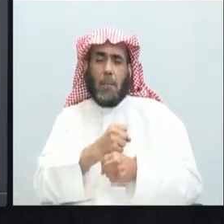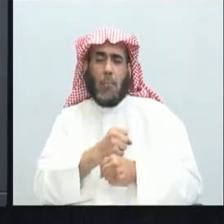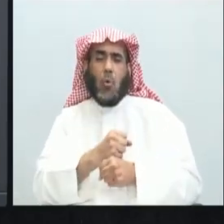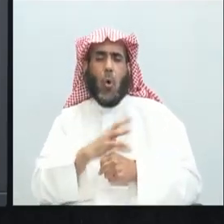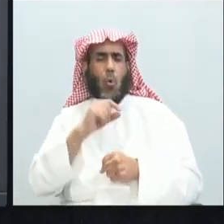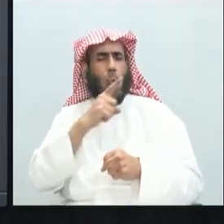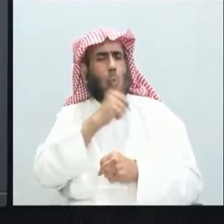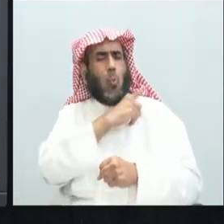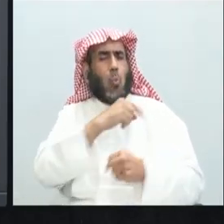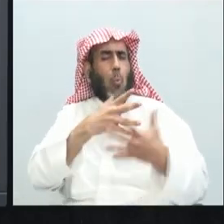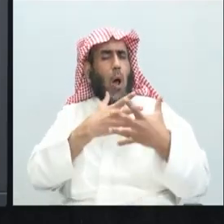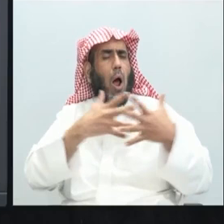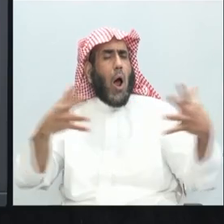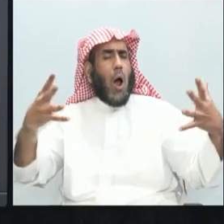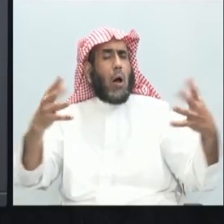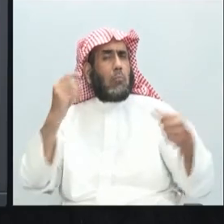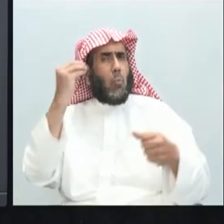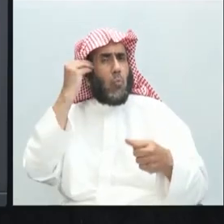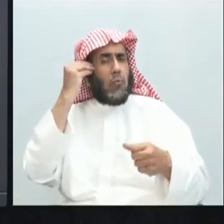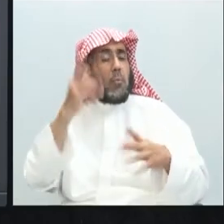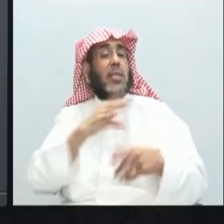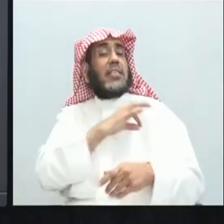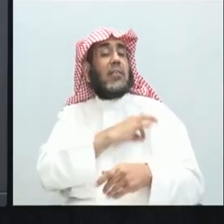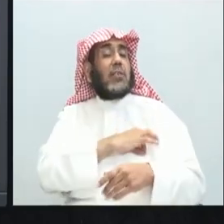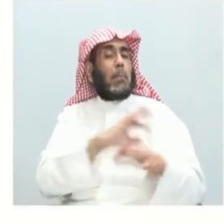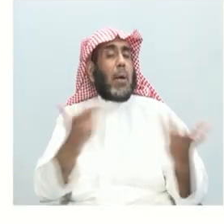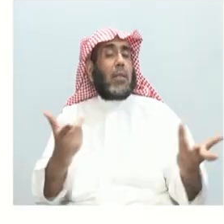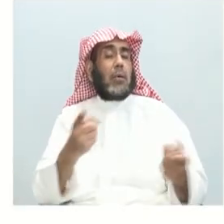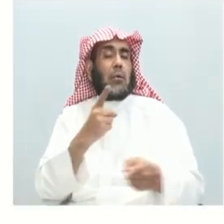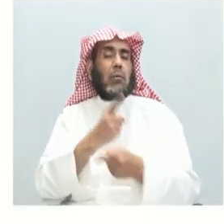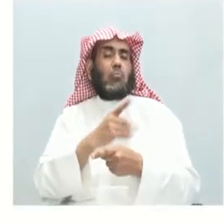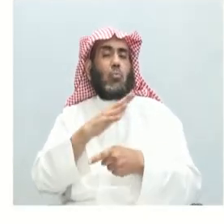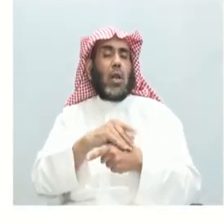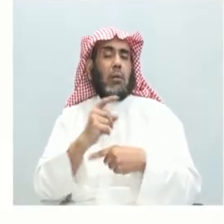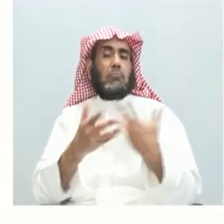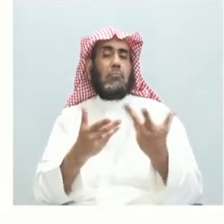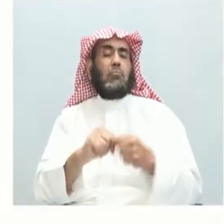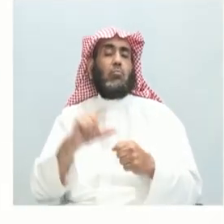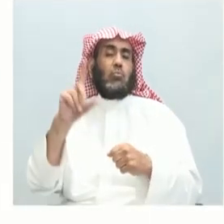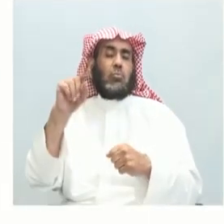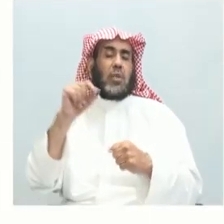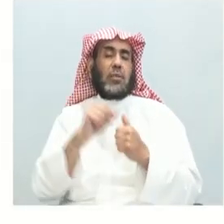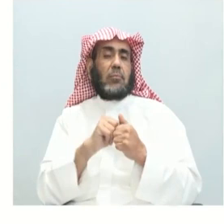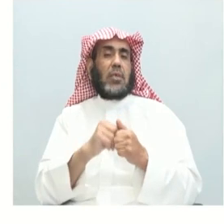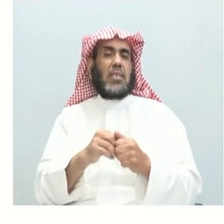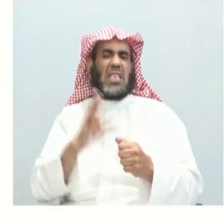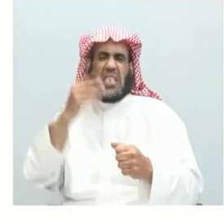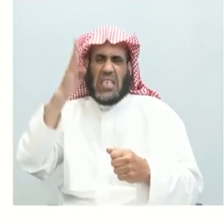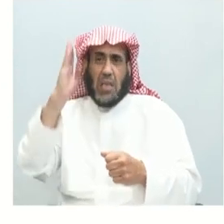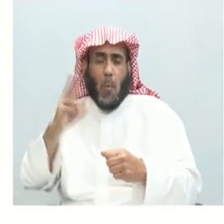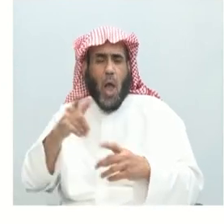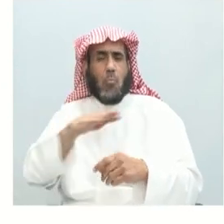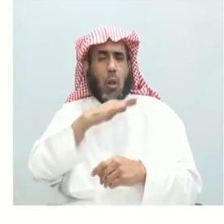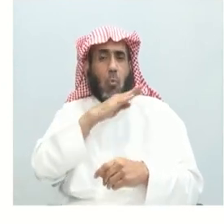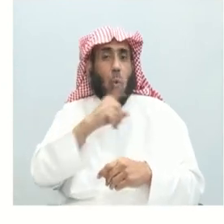ويعد من كبائر ومن عظائم الذنوب فبعد نستفيد ممتاز سب اي من